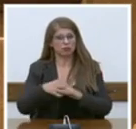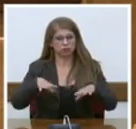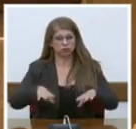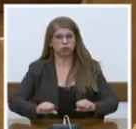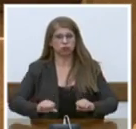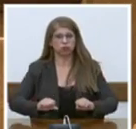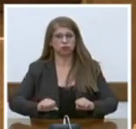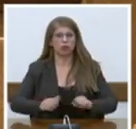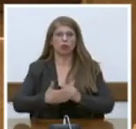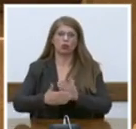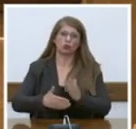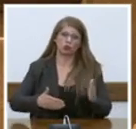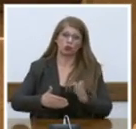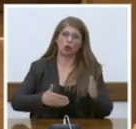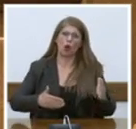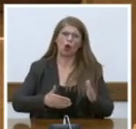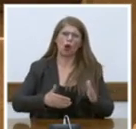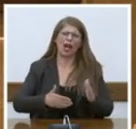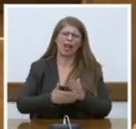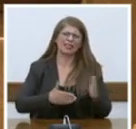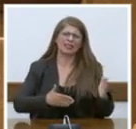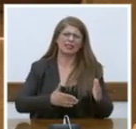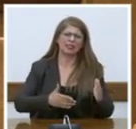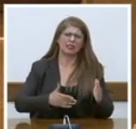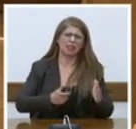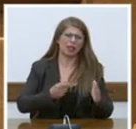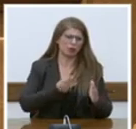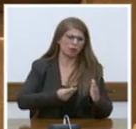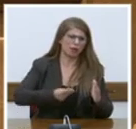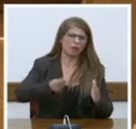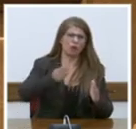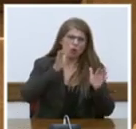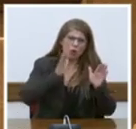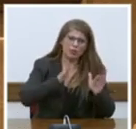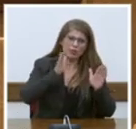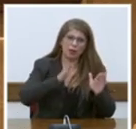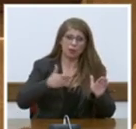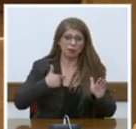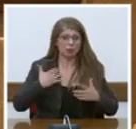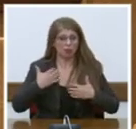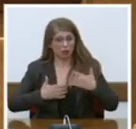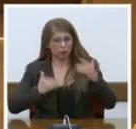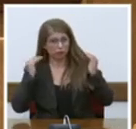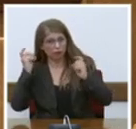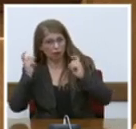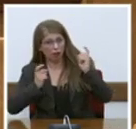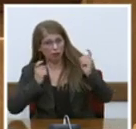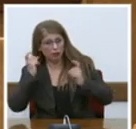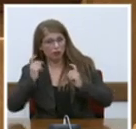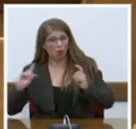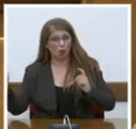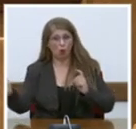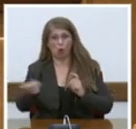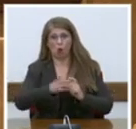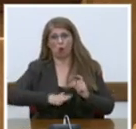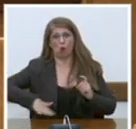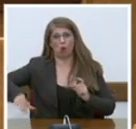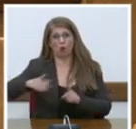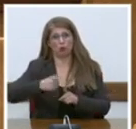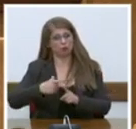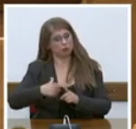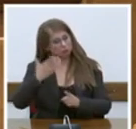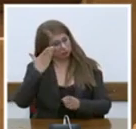ακραίο Ισλάμ. Διασκεδάστε τις ανησυχίες μας και τις ανησυχίες όλου του ελληνικού λαού, κύριε Πρωθυπουργέ, θα το